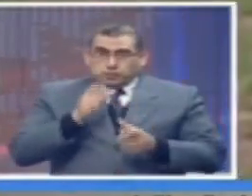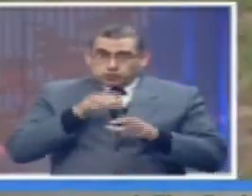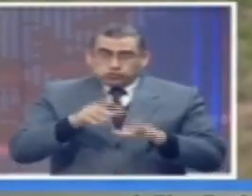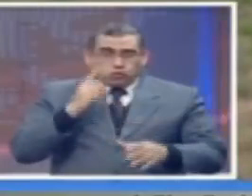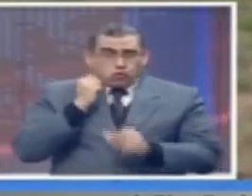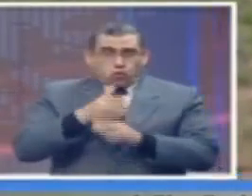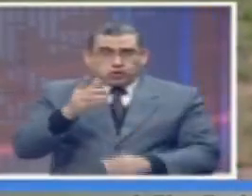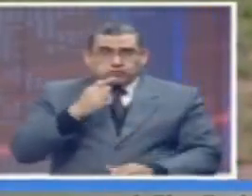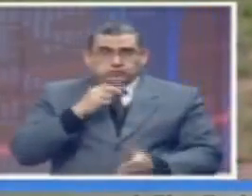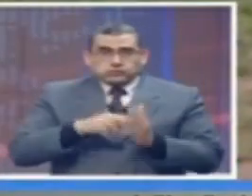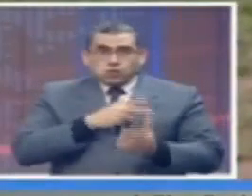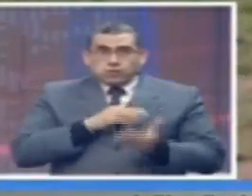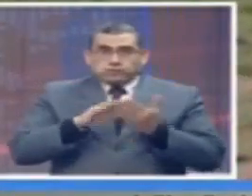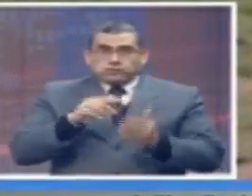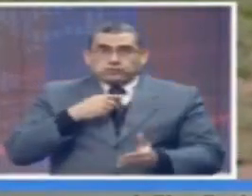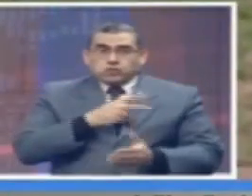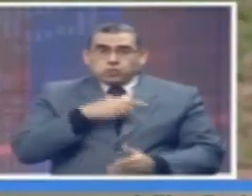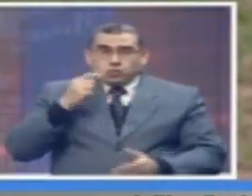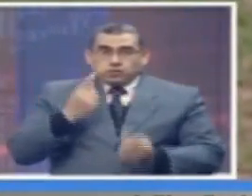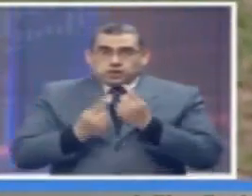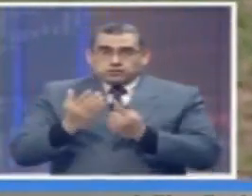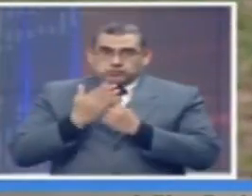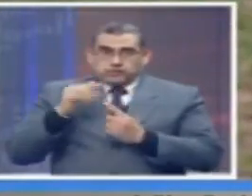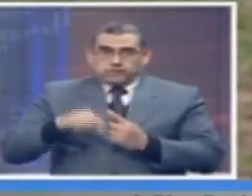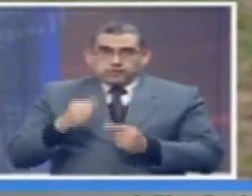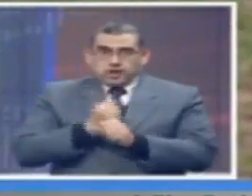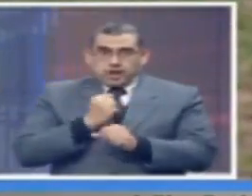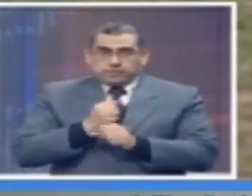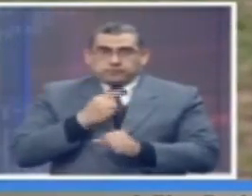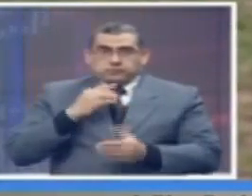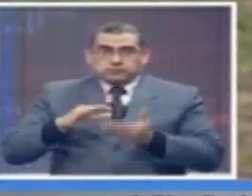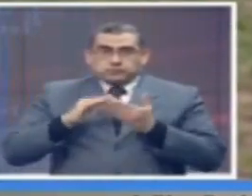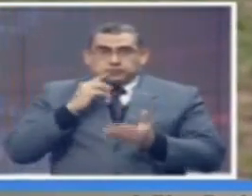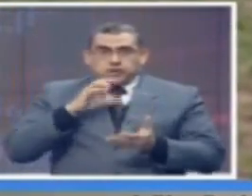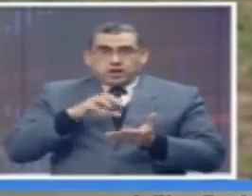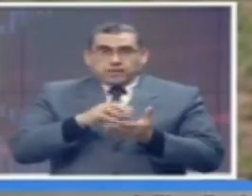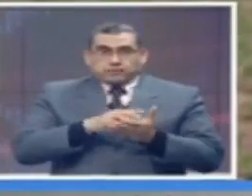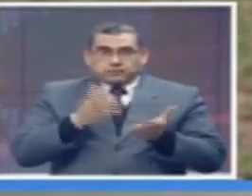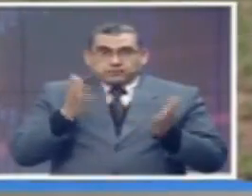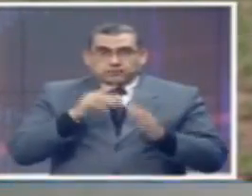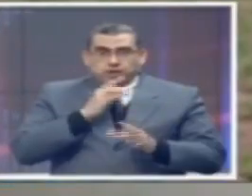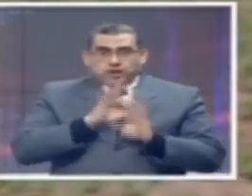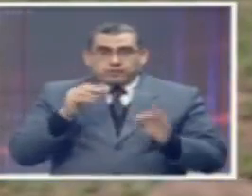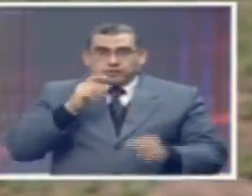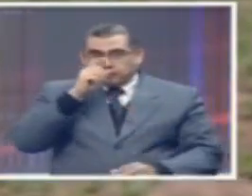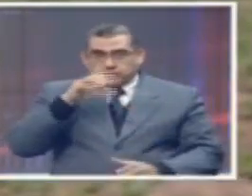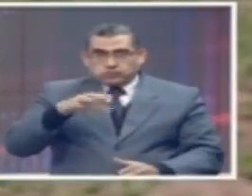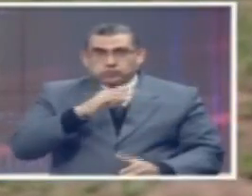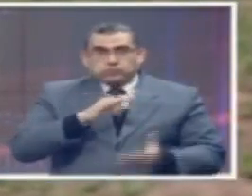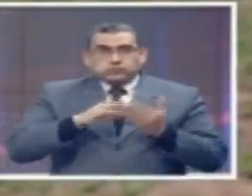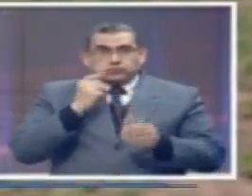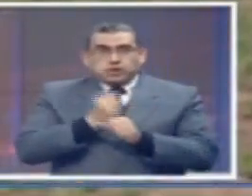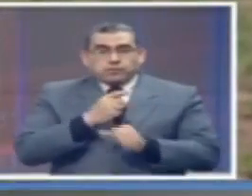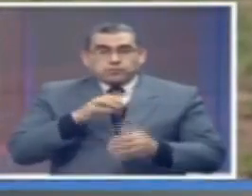مشكله. طبعا بيكون في متابعه من وزاره الزراعه ومن اجهزه وزاره الزراعه والارشاد، والمشرفين الزراعيين الموجودين بالقريه بيتابعوهم، وفي حاله